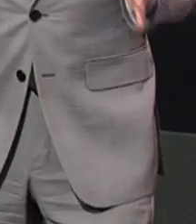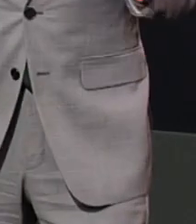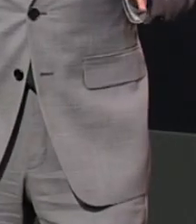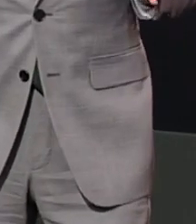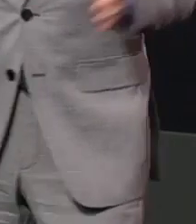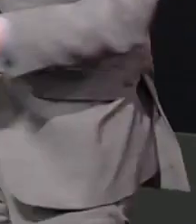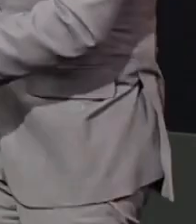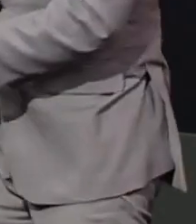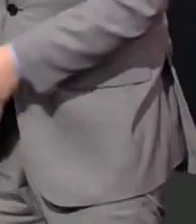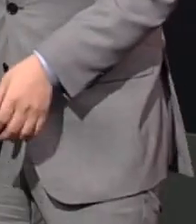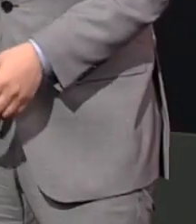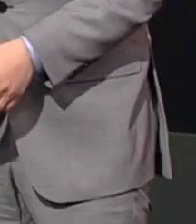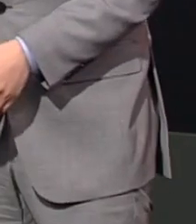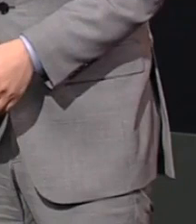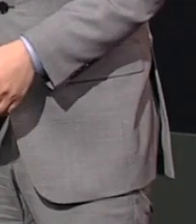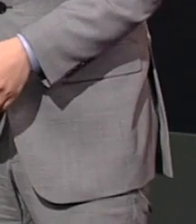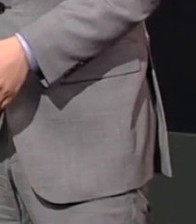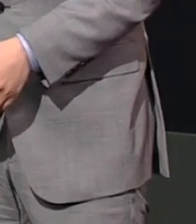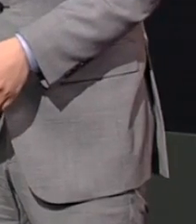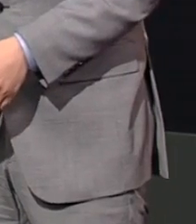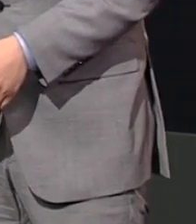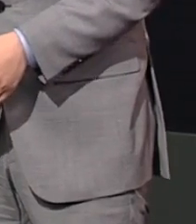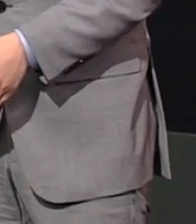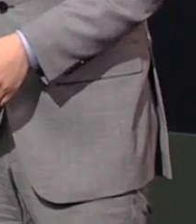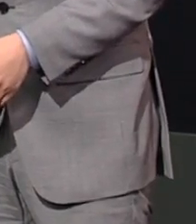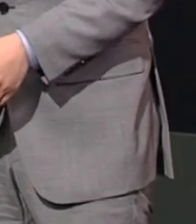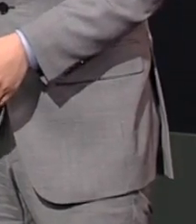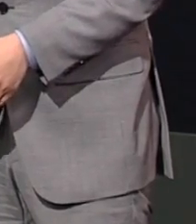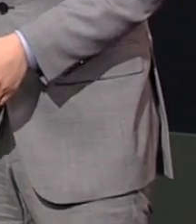아직 안 끝났습니다 이거 눌러주세요